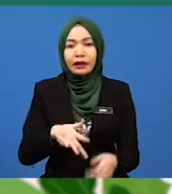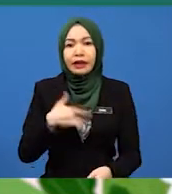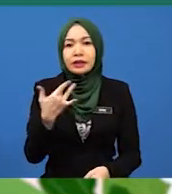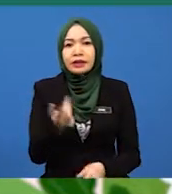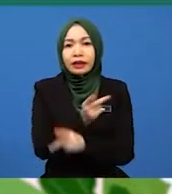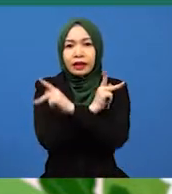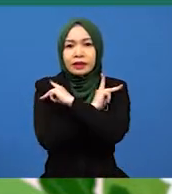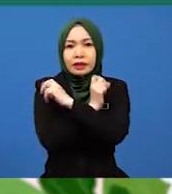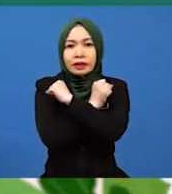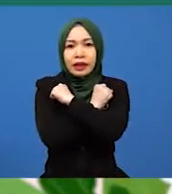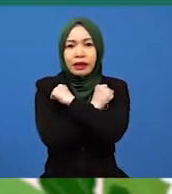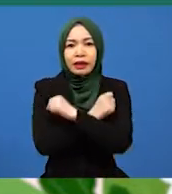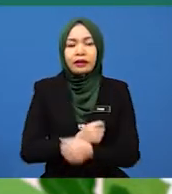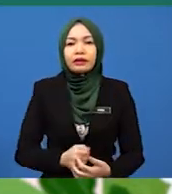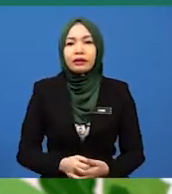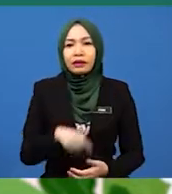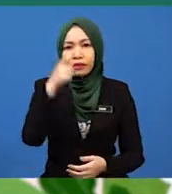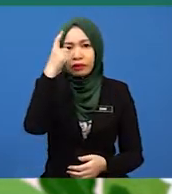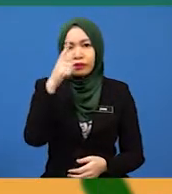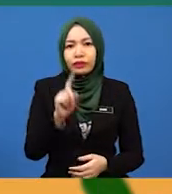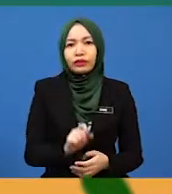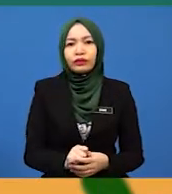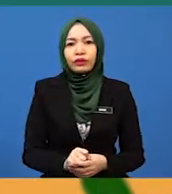di sekeliling kita.